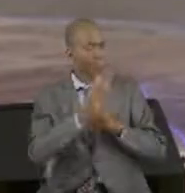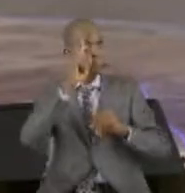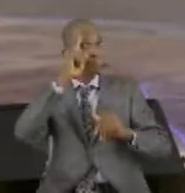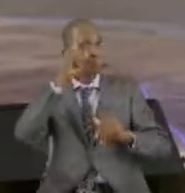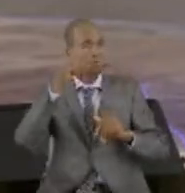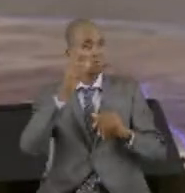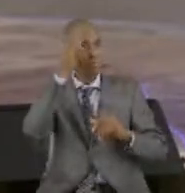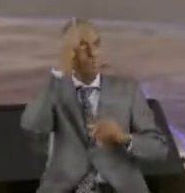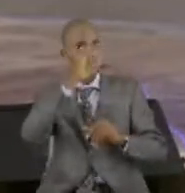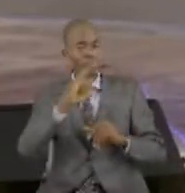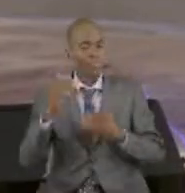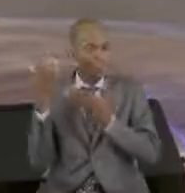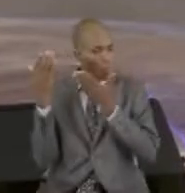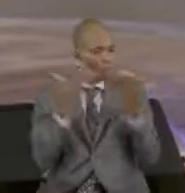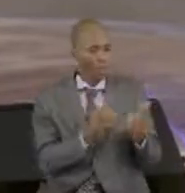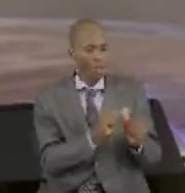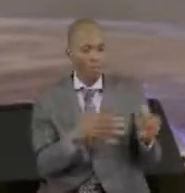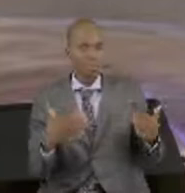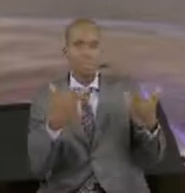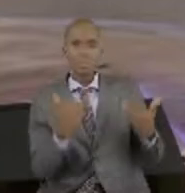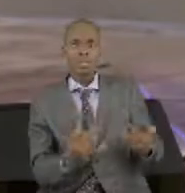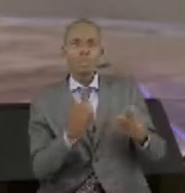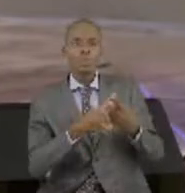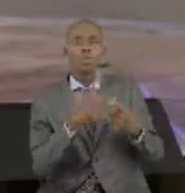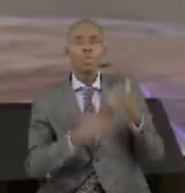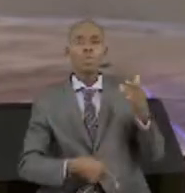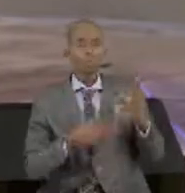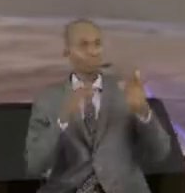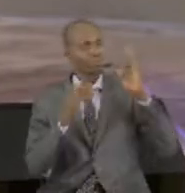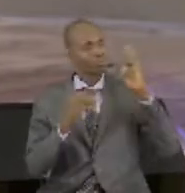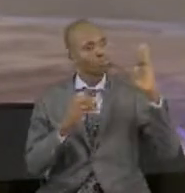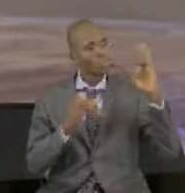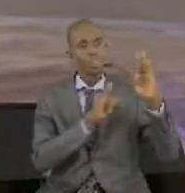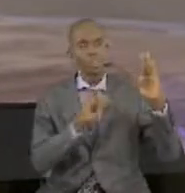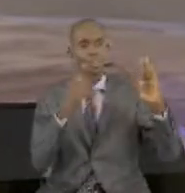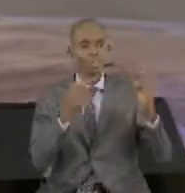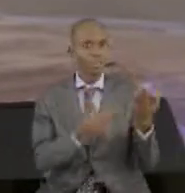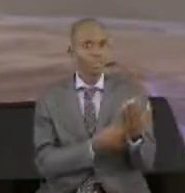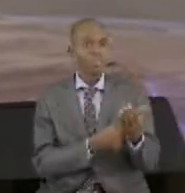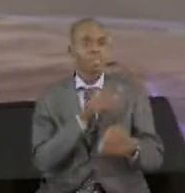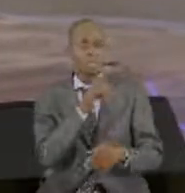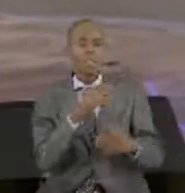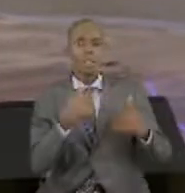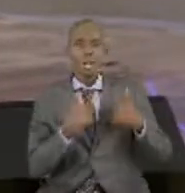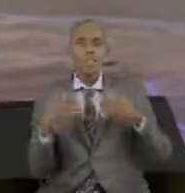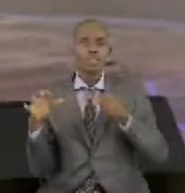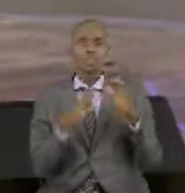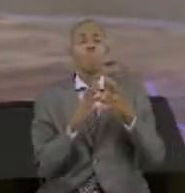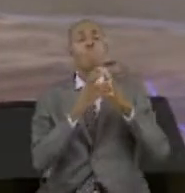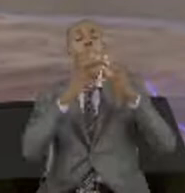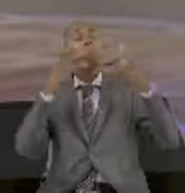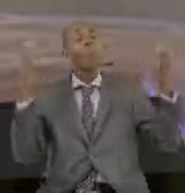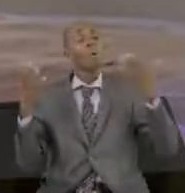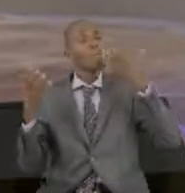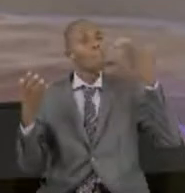compréhension qui l'a 20 est là toute âme et des méta pour la prédication de l'évangile et la fin tant de